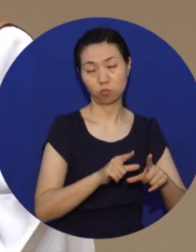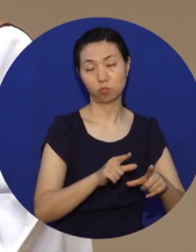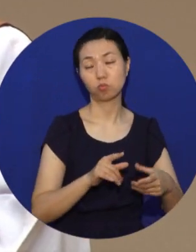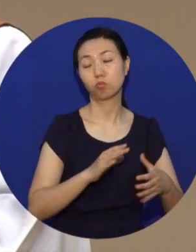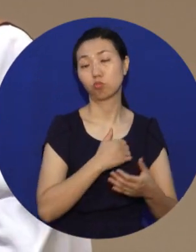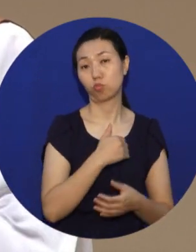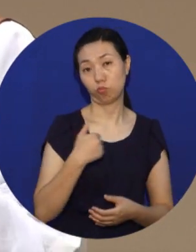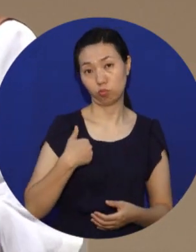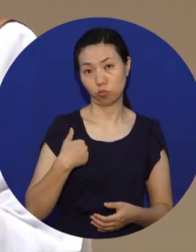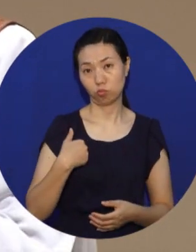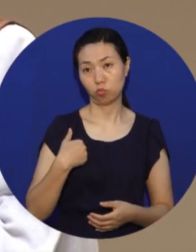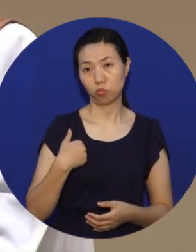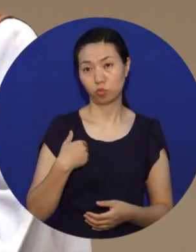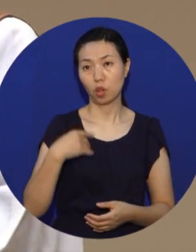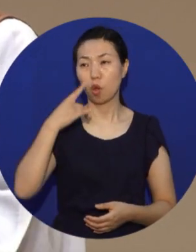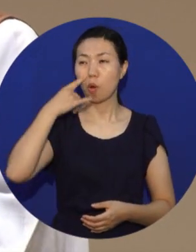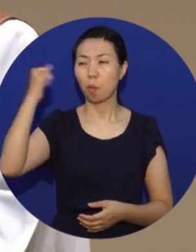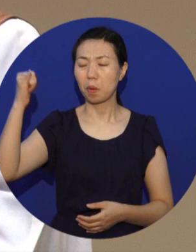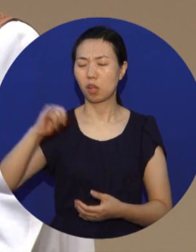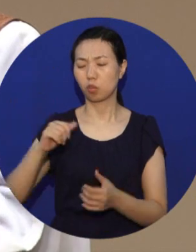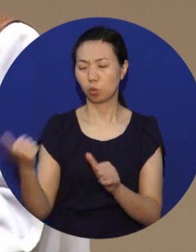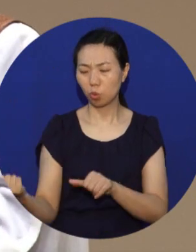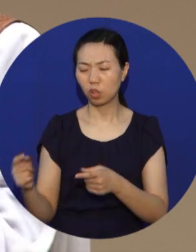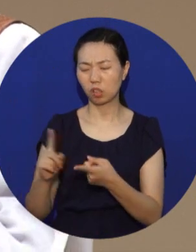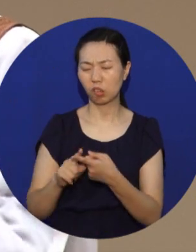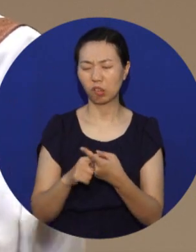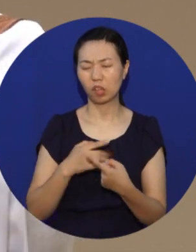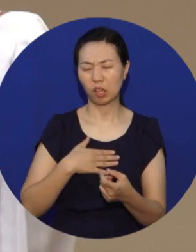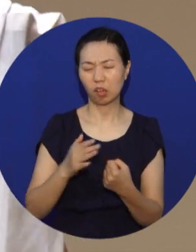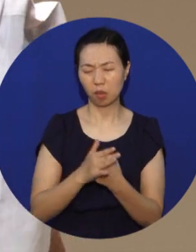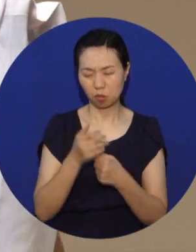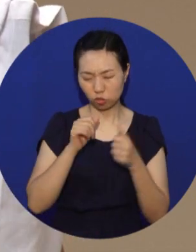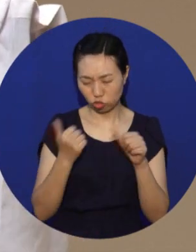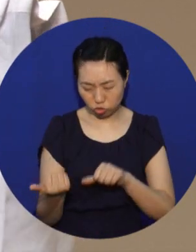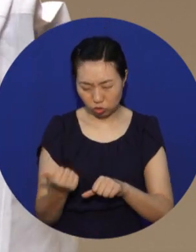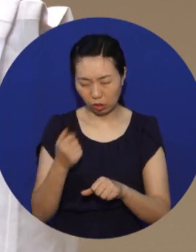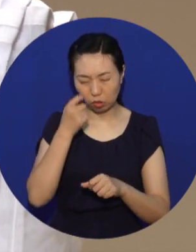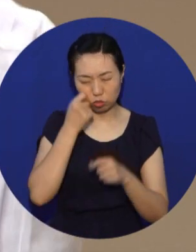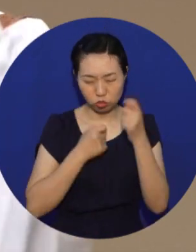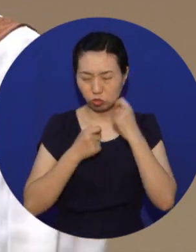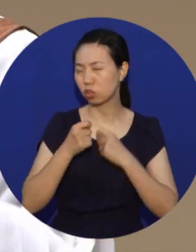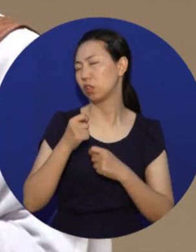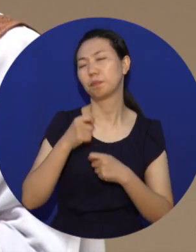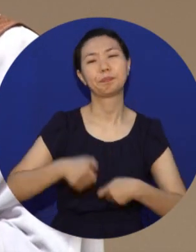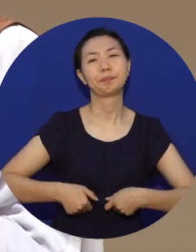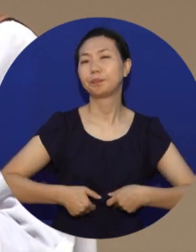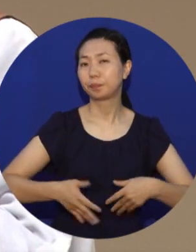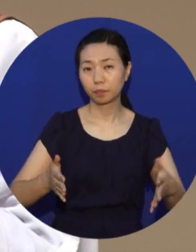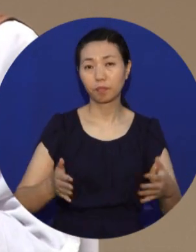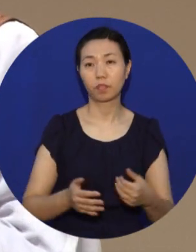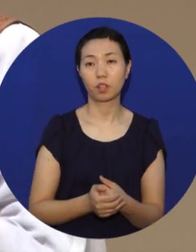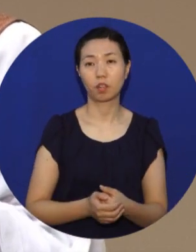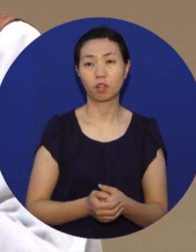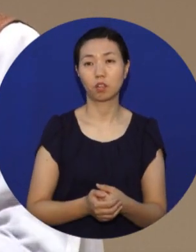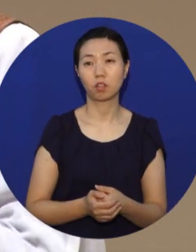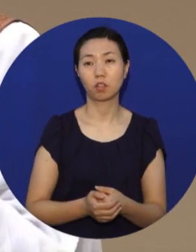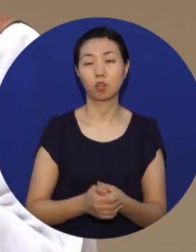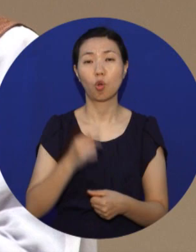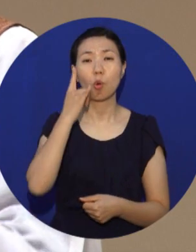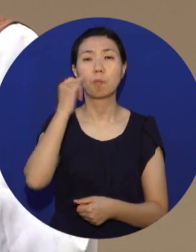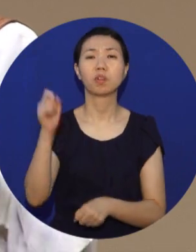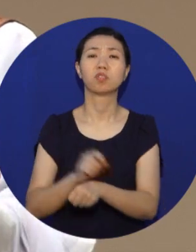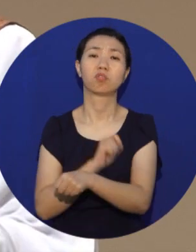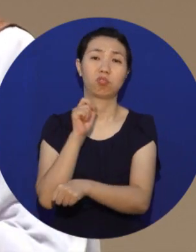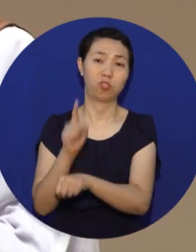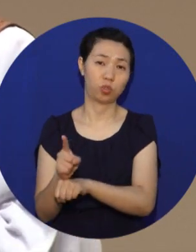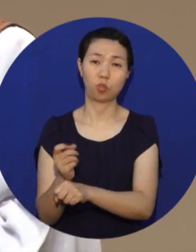큰 문제 안 돼. 그래서 어머니가 돌아가신다고 울고 불고 뭐 내 때문에 죽었다 이렇게 생각할 필요는 없어요. 원래 이제 그런 성격은 또 그런